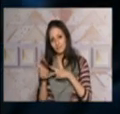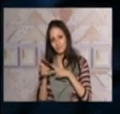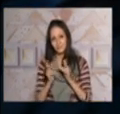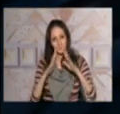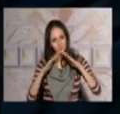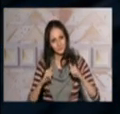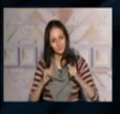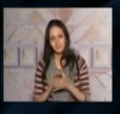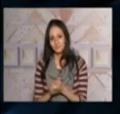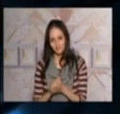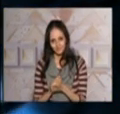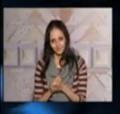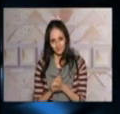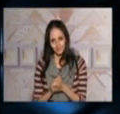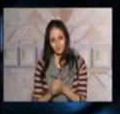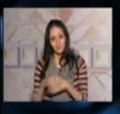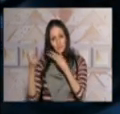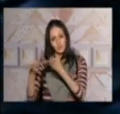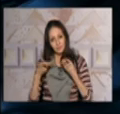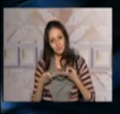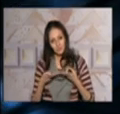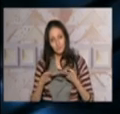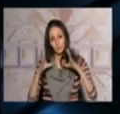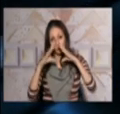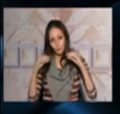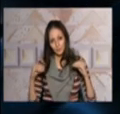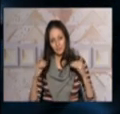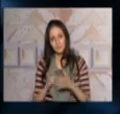الاوقات يربطون زياره رومانيا وجبال الكارفات